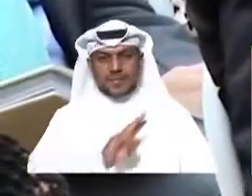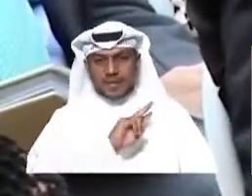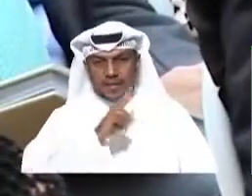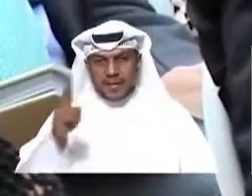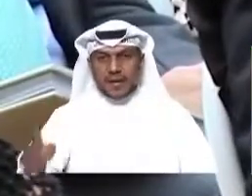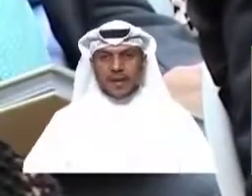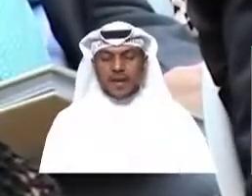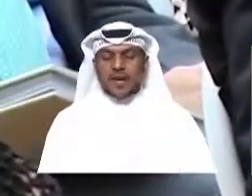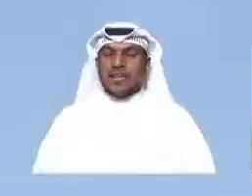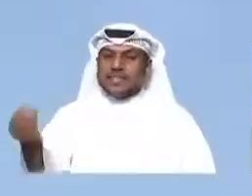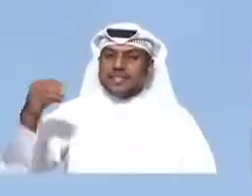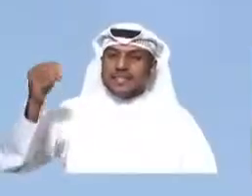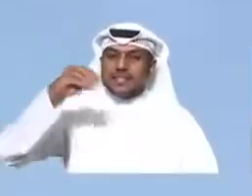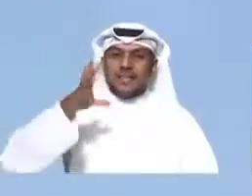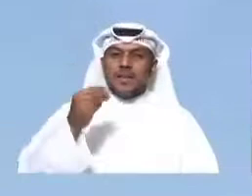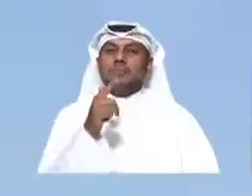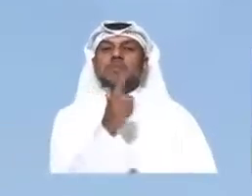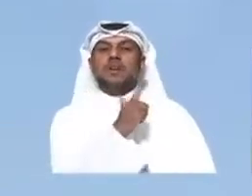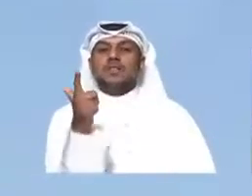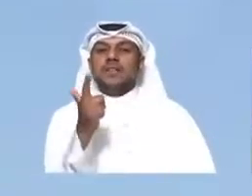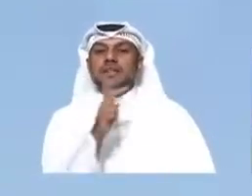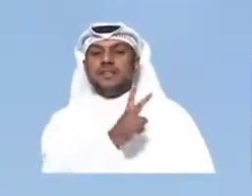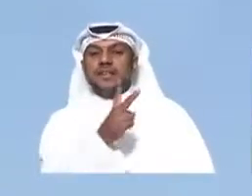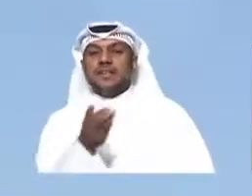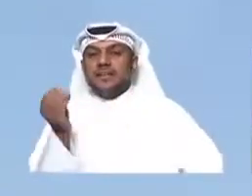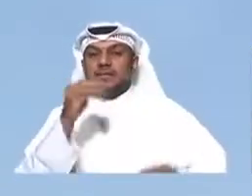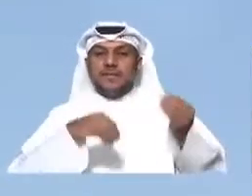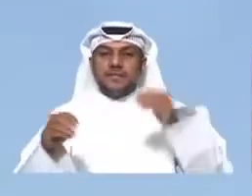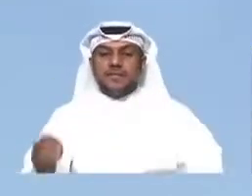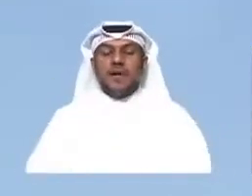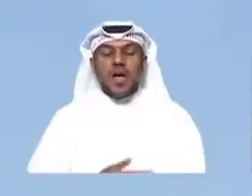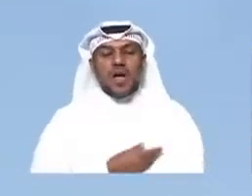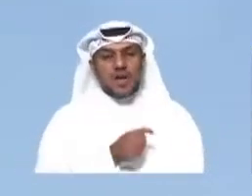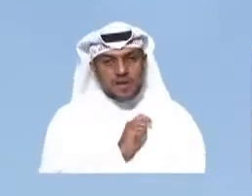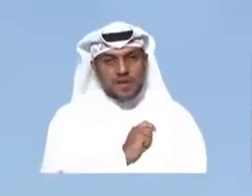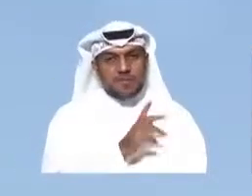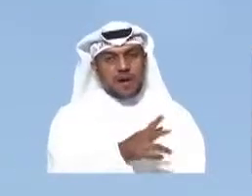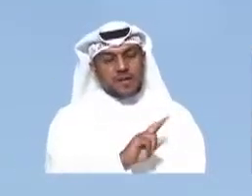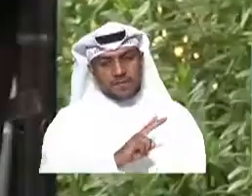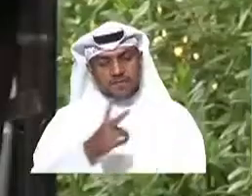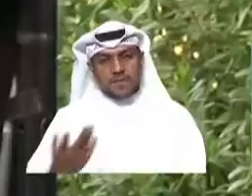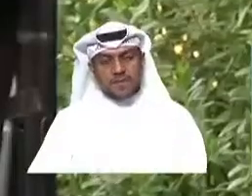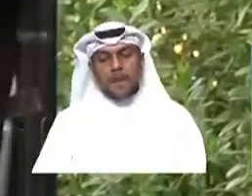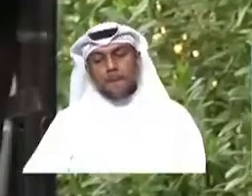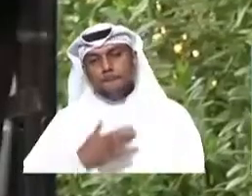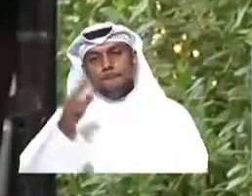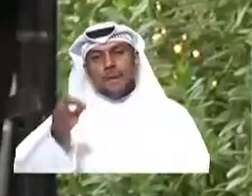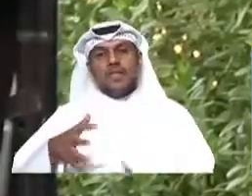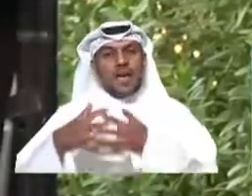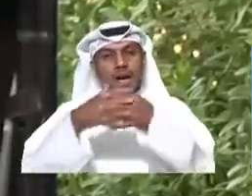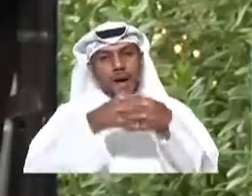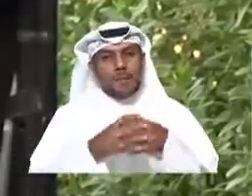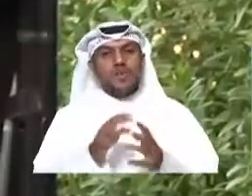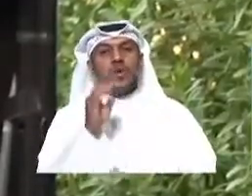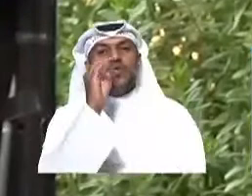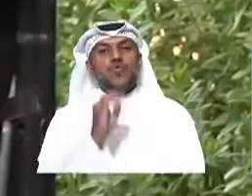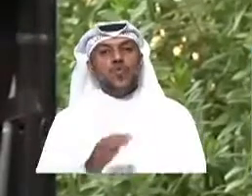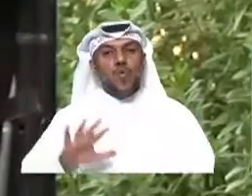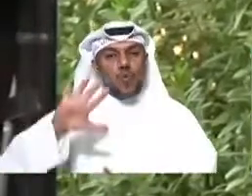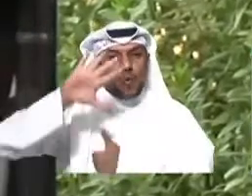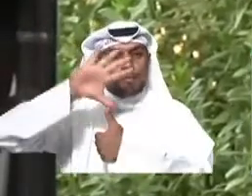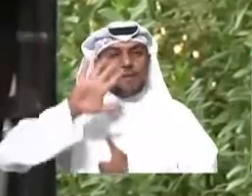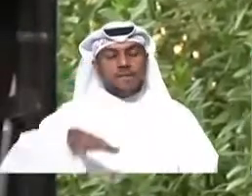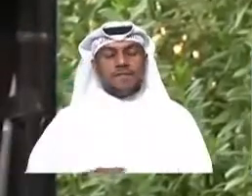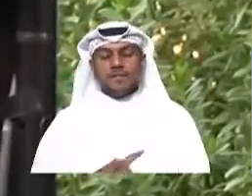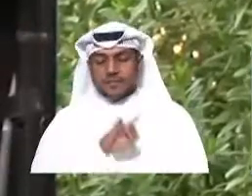شبكة الخطوط الجوية الكويتية، 10 منها في إسبانيا و7 وجهات دولية أخرى في أمريكا الجنوبية، مما سيعمل